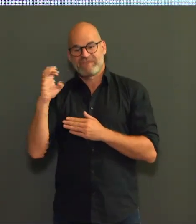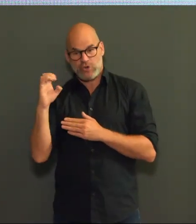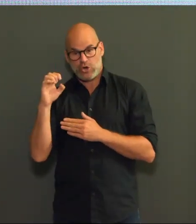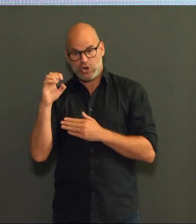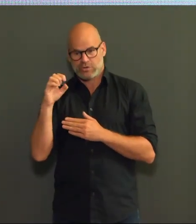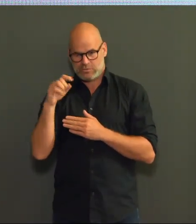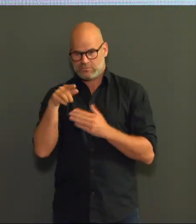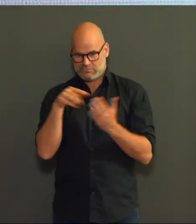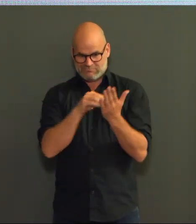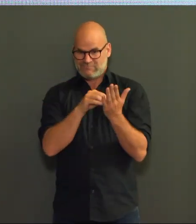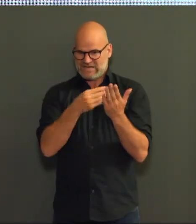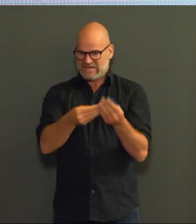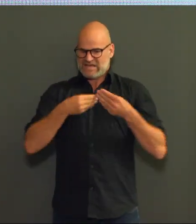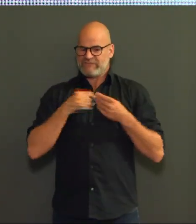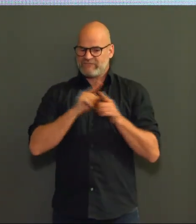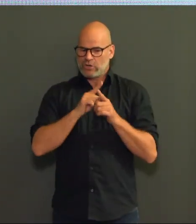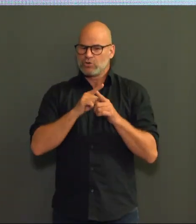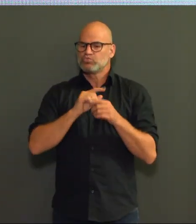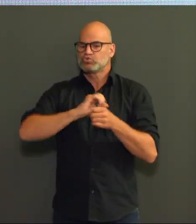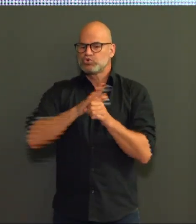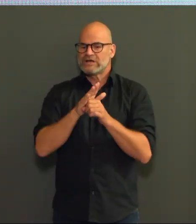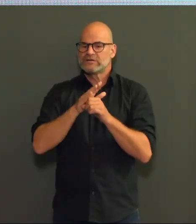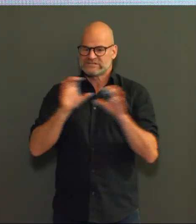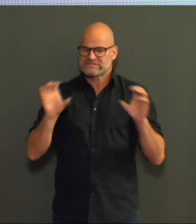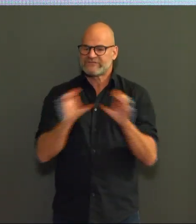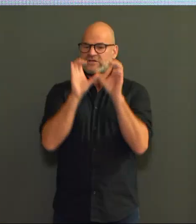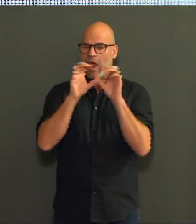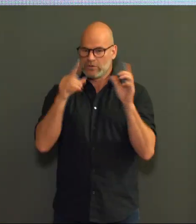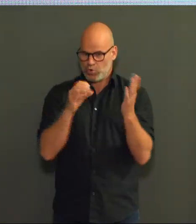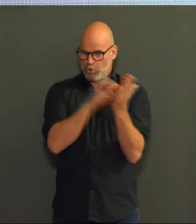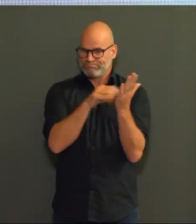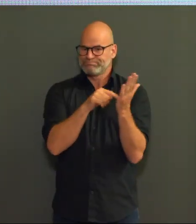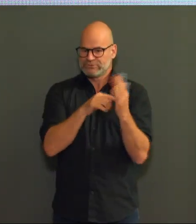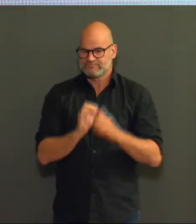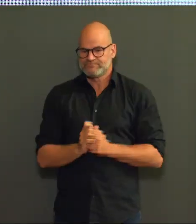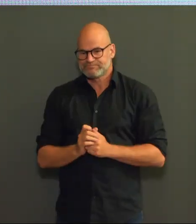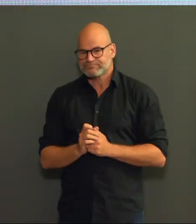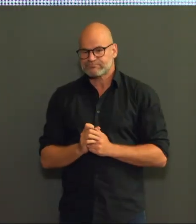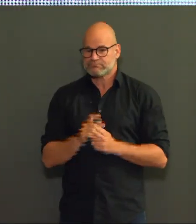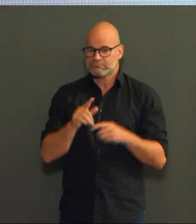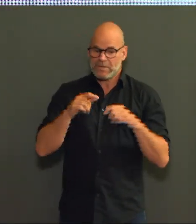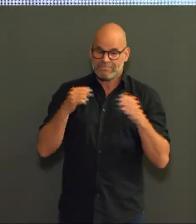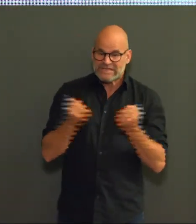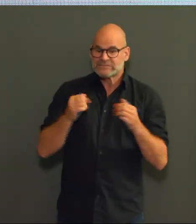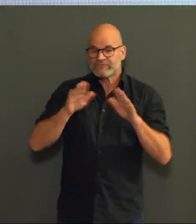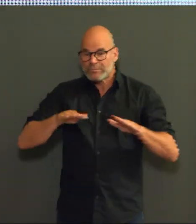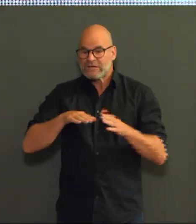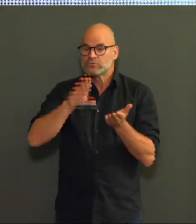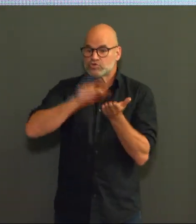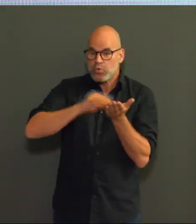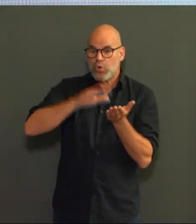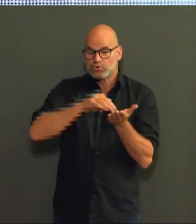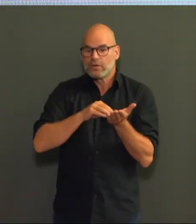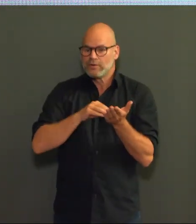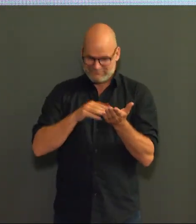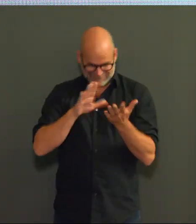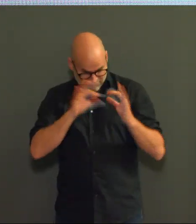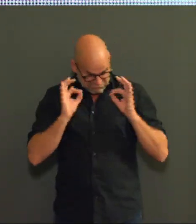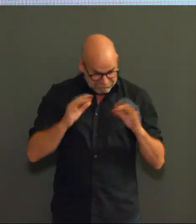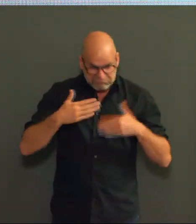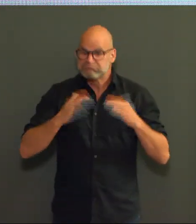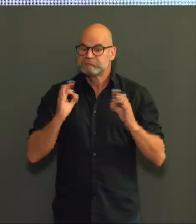een gerust gemoed op vakantie vertrekken. Bij terugkeer is het invullen van een PLF ook nog steeds verplicht.